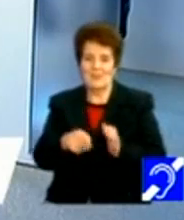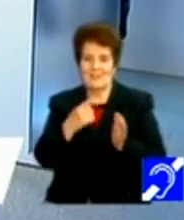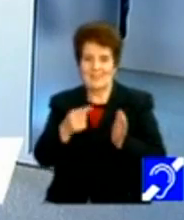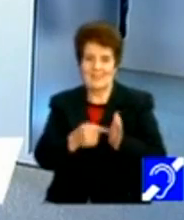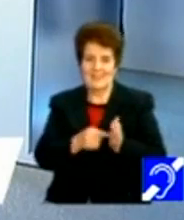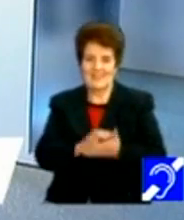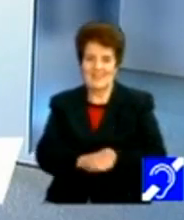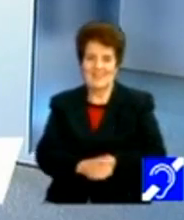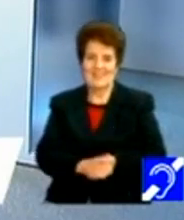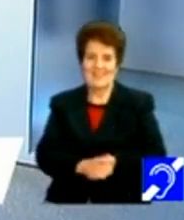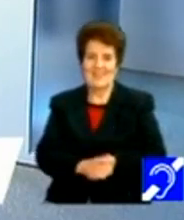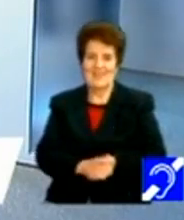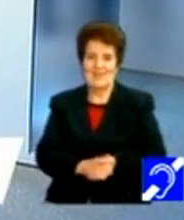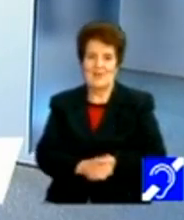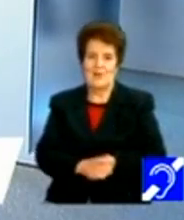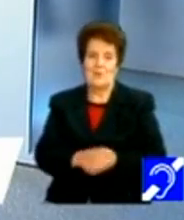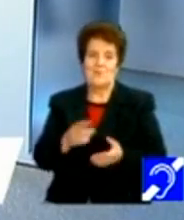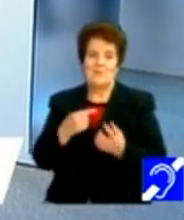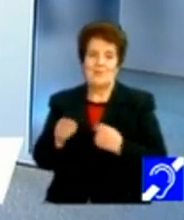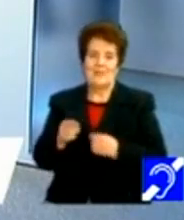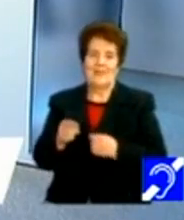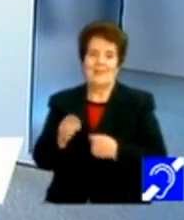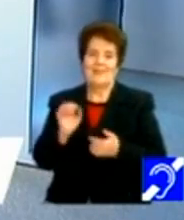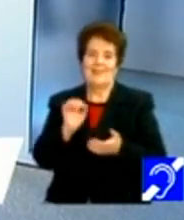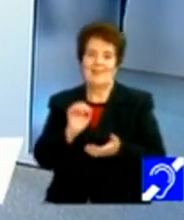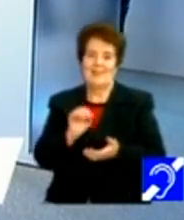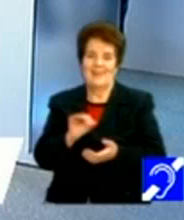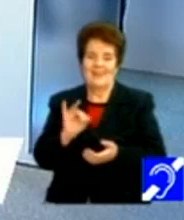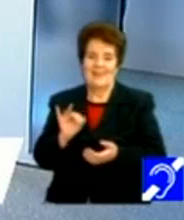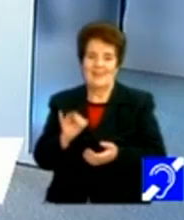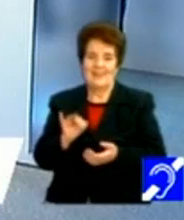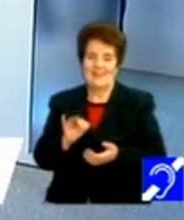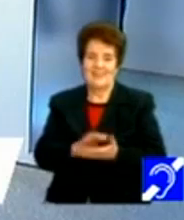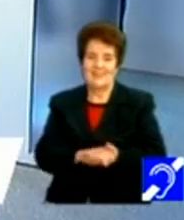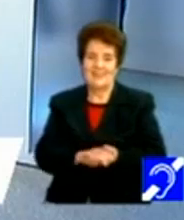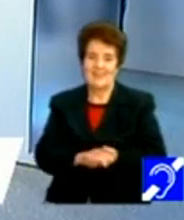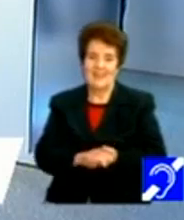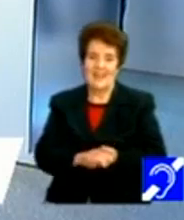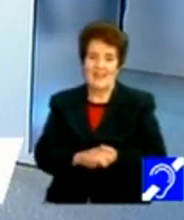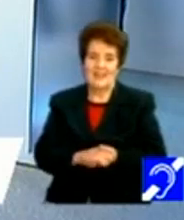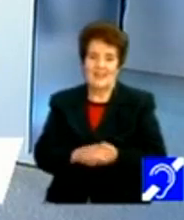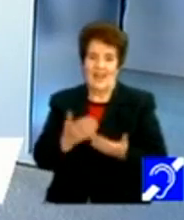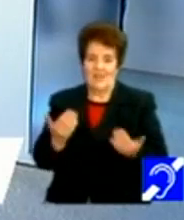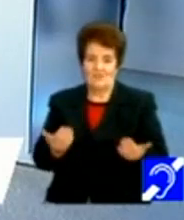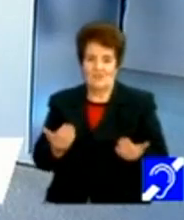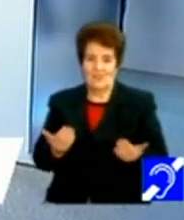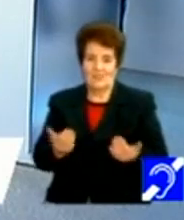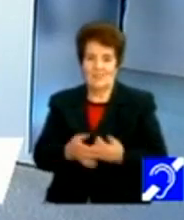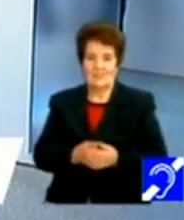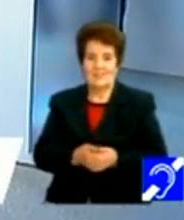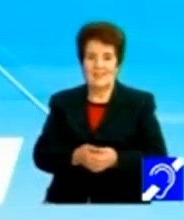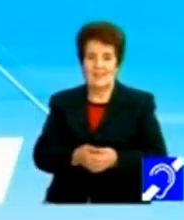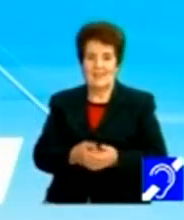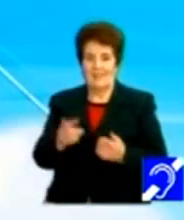prostești? Gata, e o polemică, am încheiat. A, vedeți, nici nu vreți să discutați. Nu prea mai e când, mai aveți 10 secunde. Eu această...